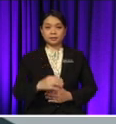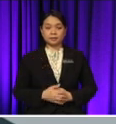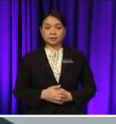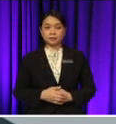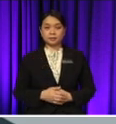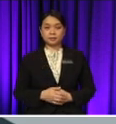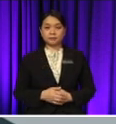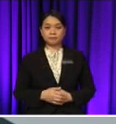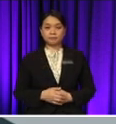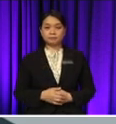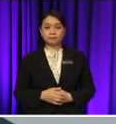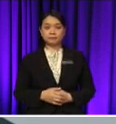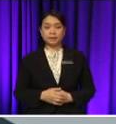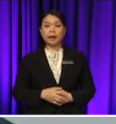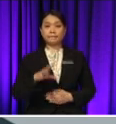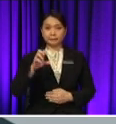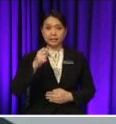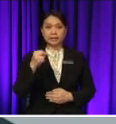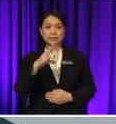gaji oke